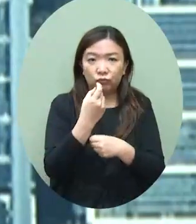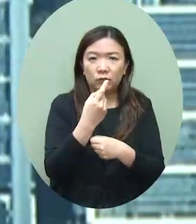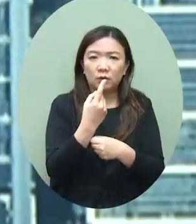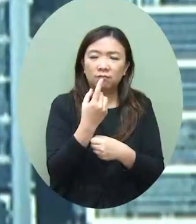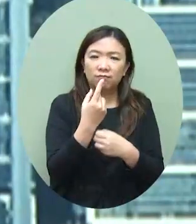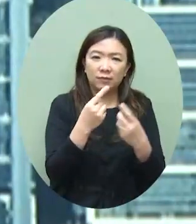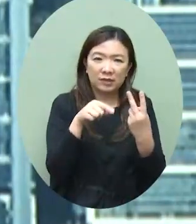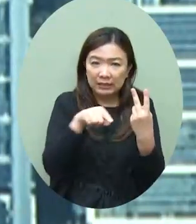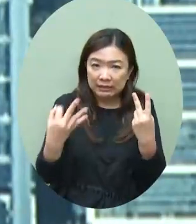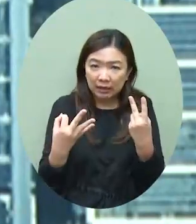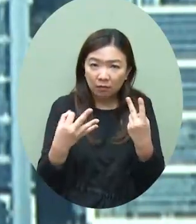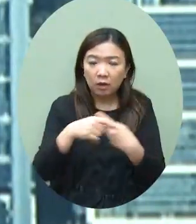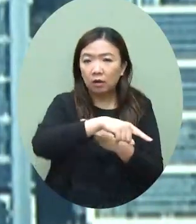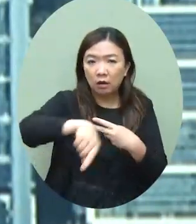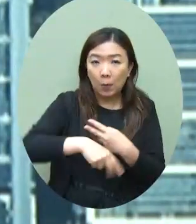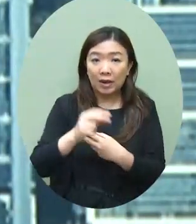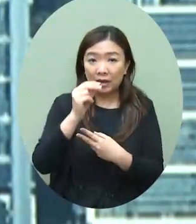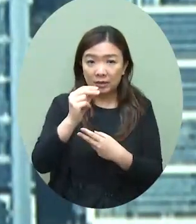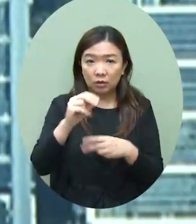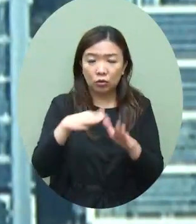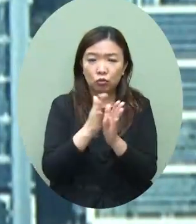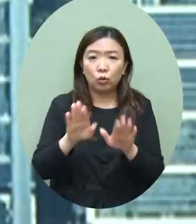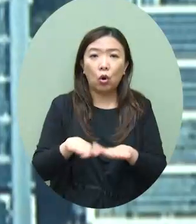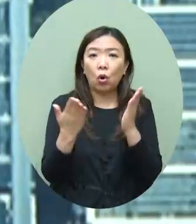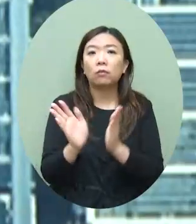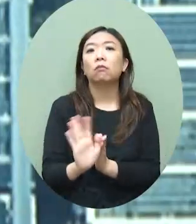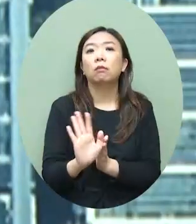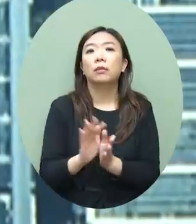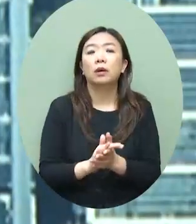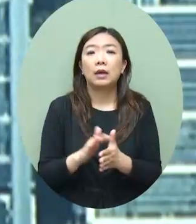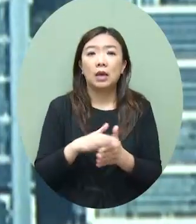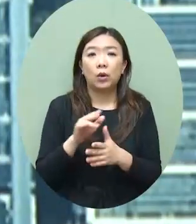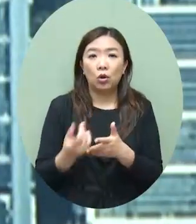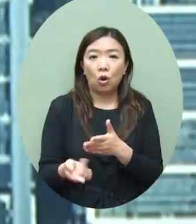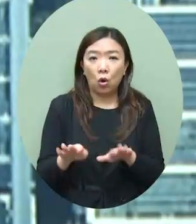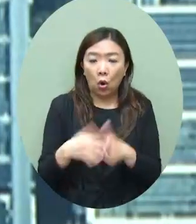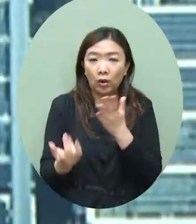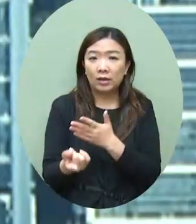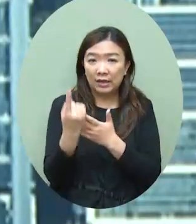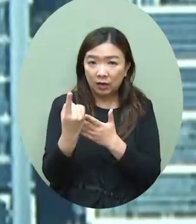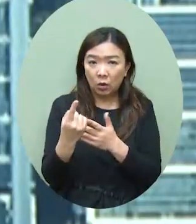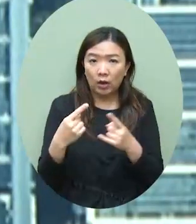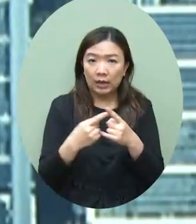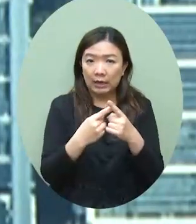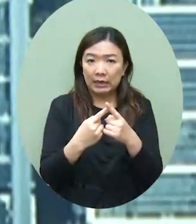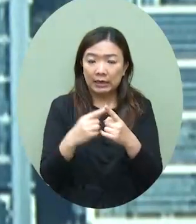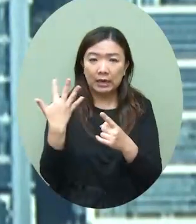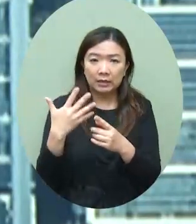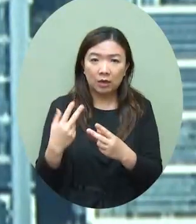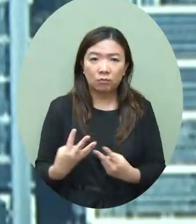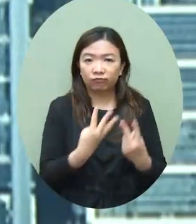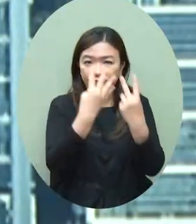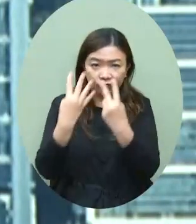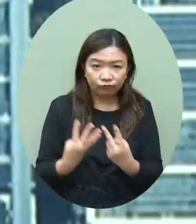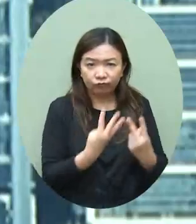2-3個，就唔係將7個都全部開晒啦嚇。因為每開一個都要一套人手24小時嚇，咁所以呢個